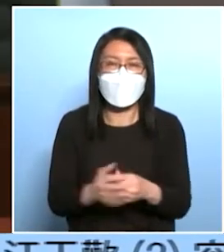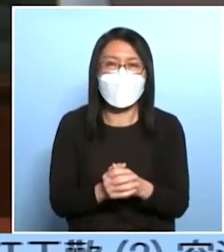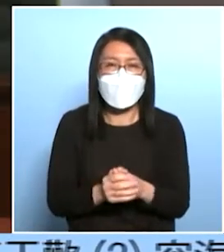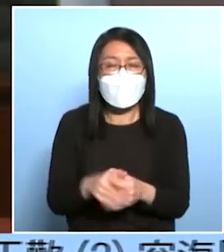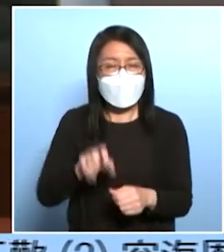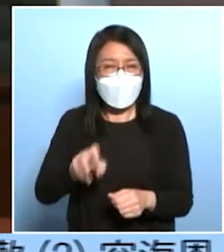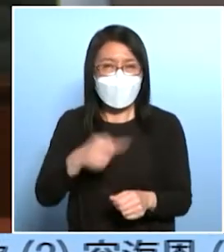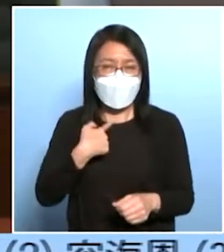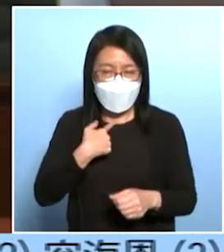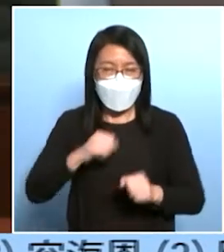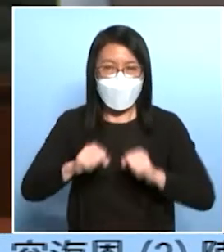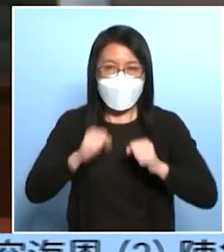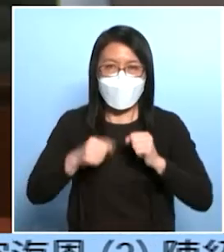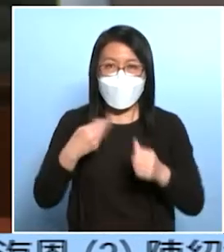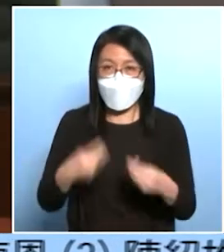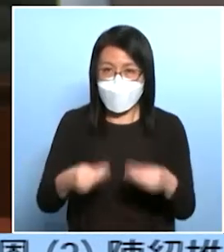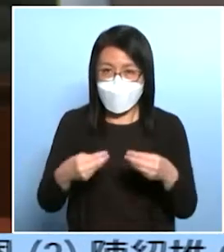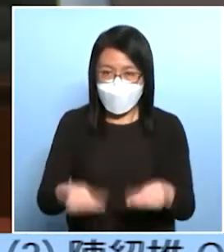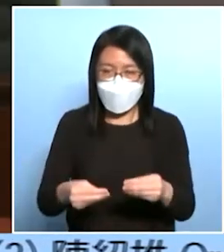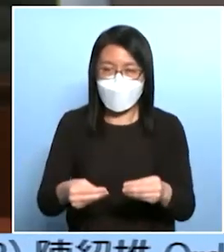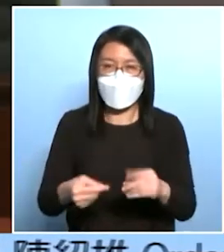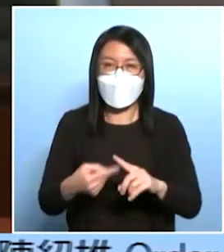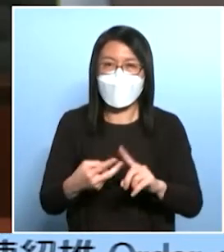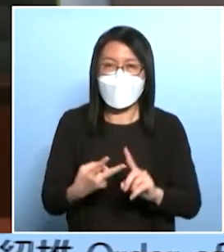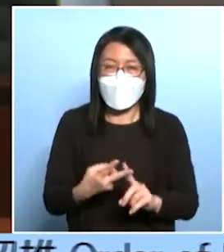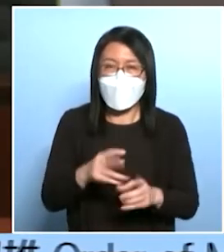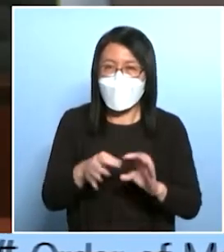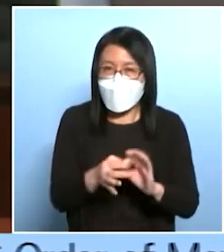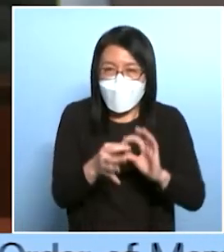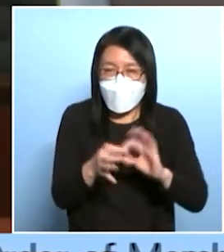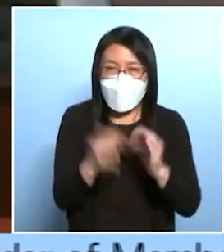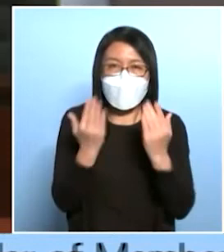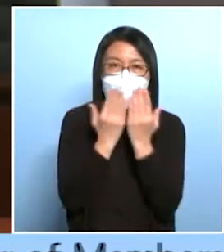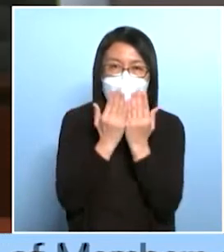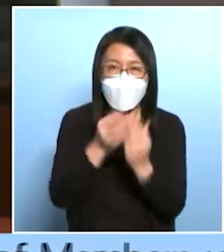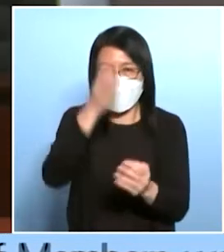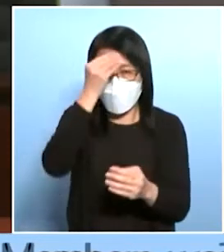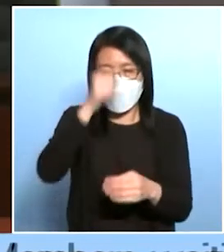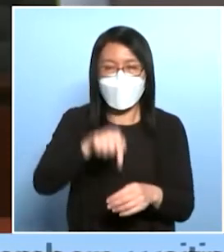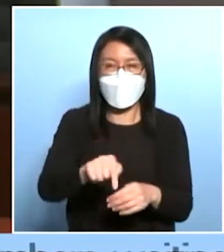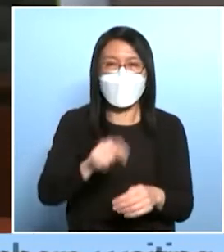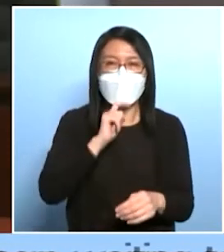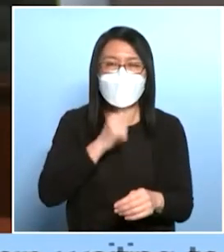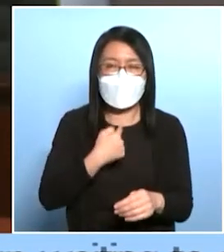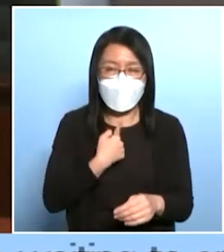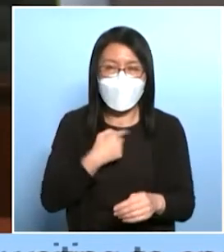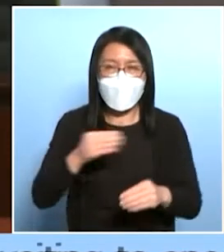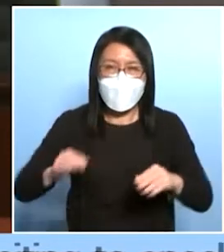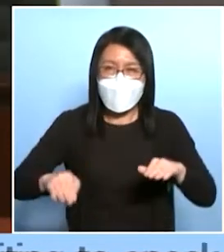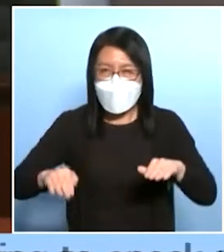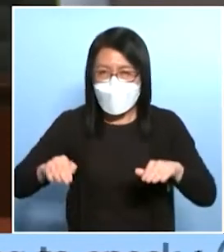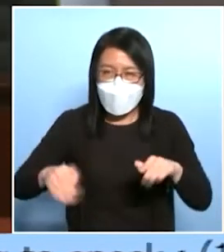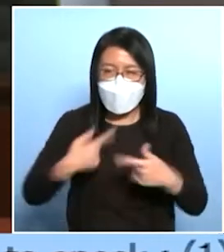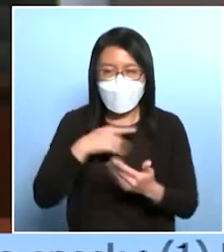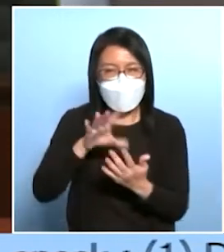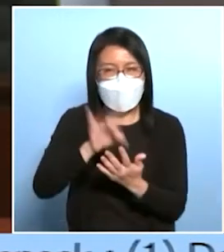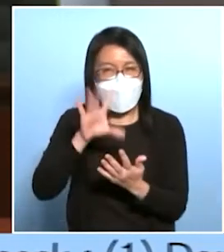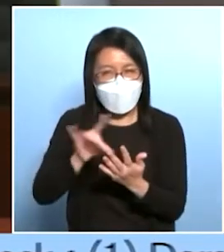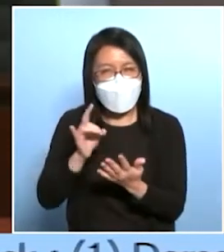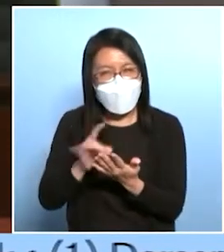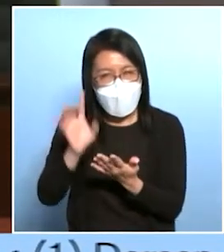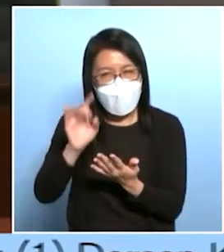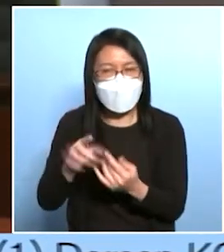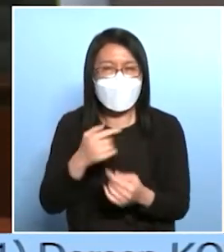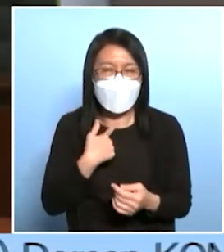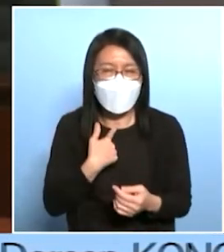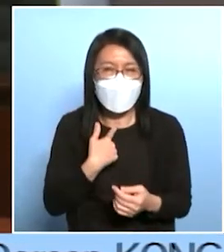喺體育訓練啊同佢哋唔相關嘅學術科目上面咧，係作出一個平衡同埋取捨嘅。我並